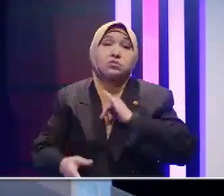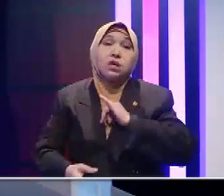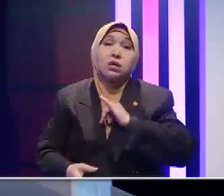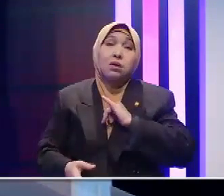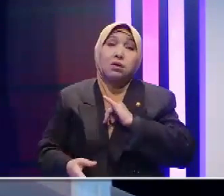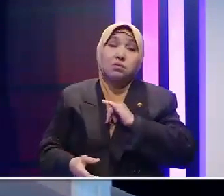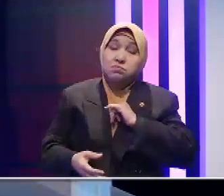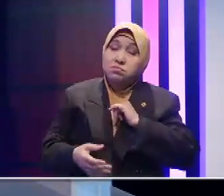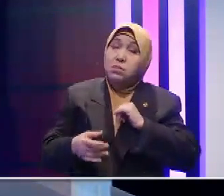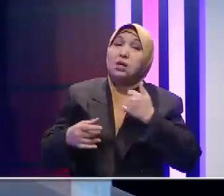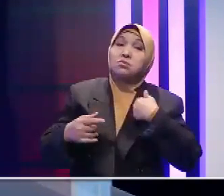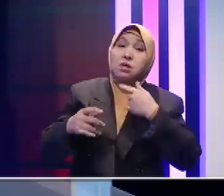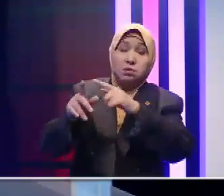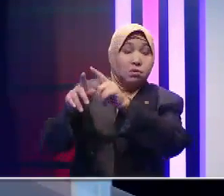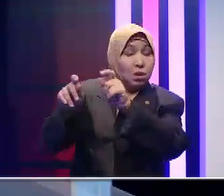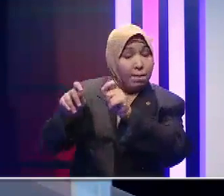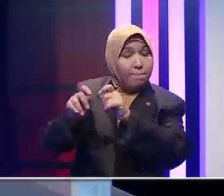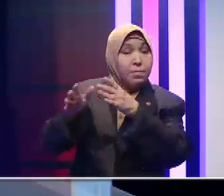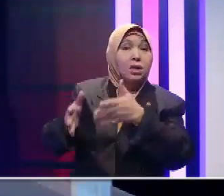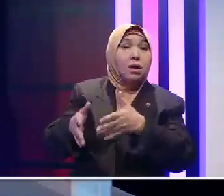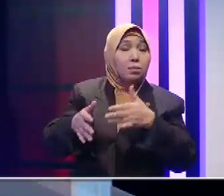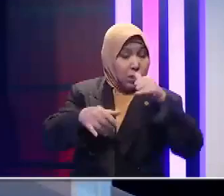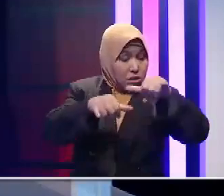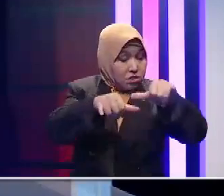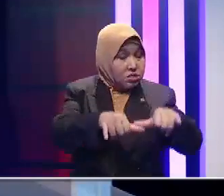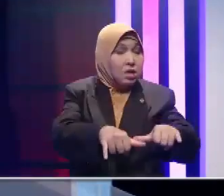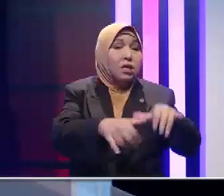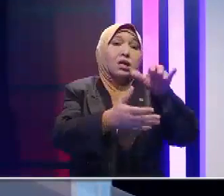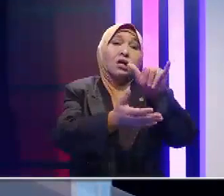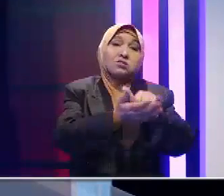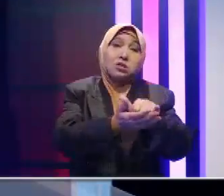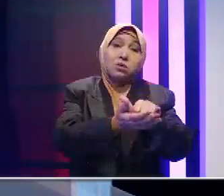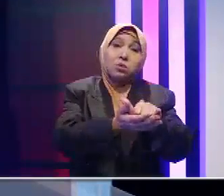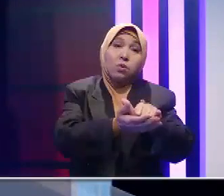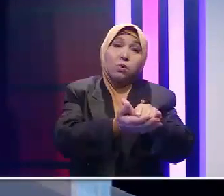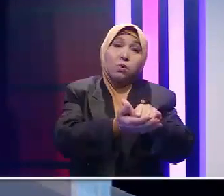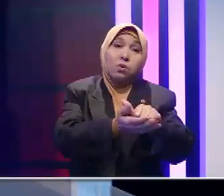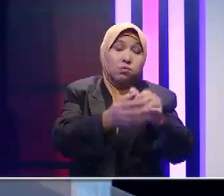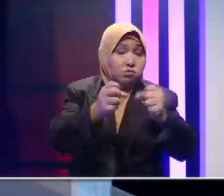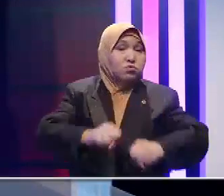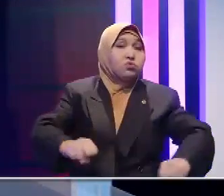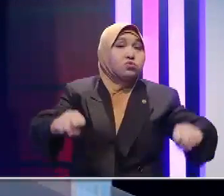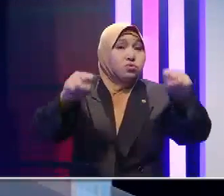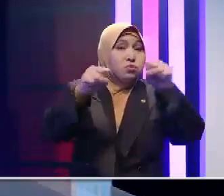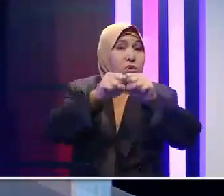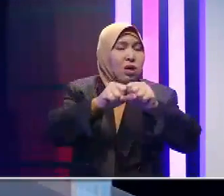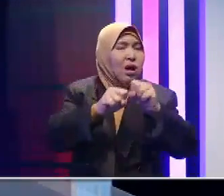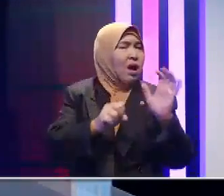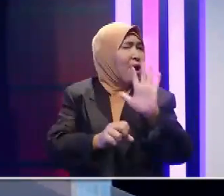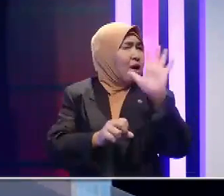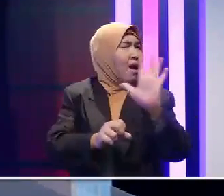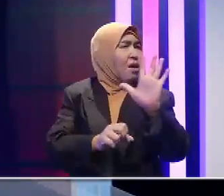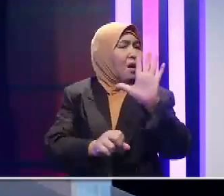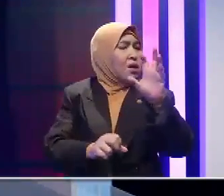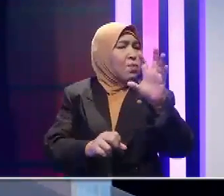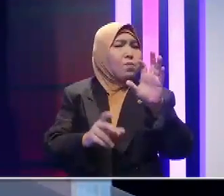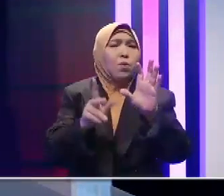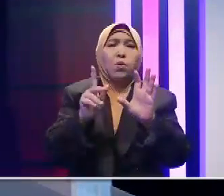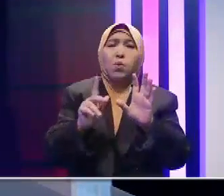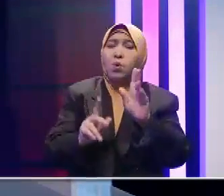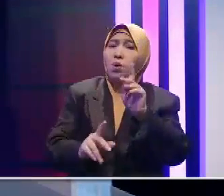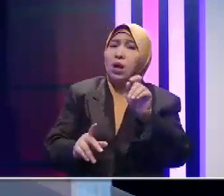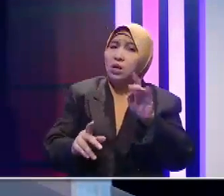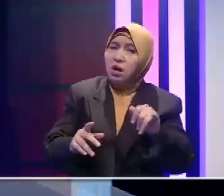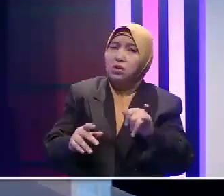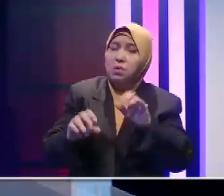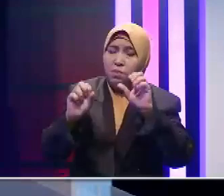satu tempat, dia pergi duduk sana, stage tu surau dalam 50 kaki saja. You boleh belajar,